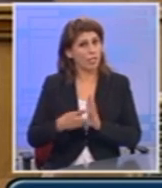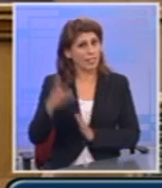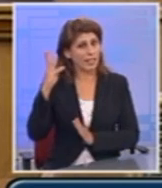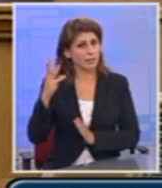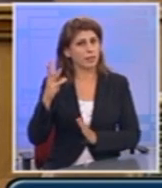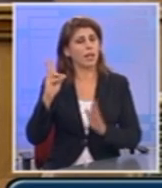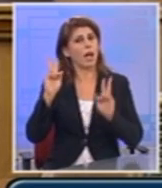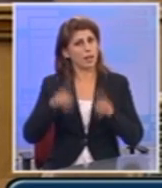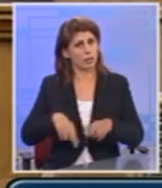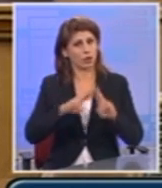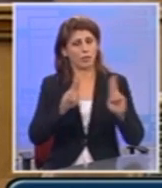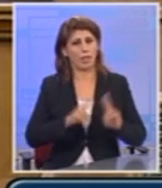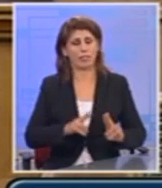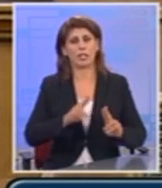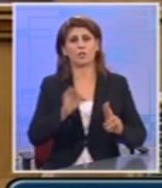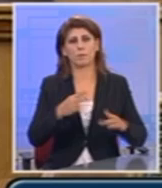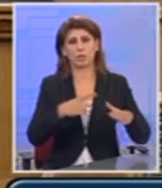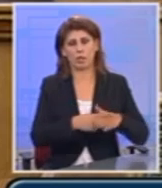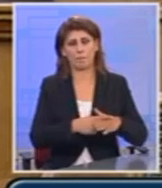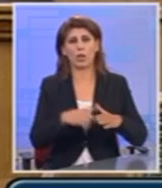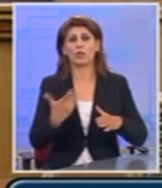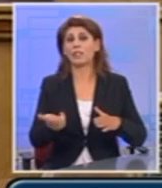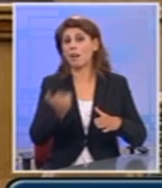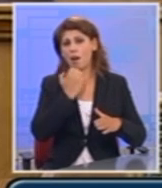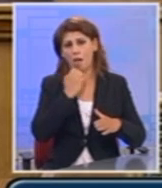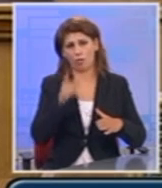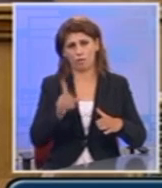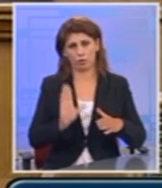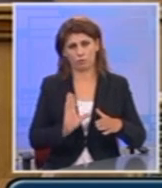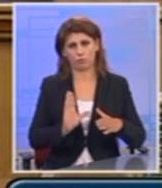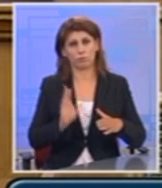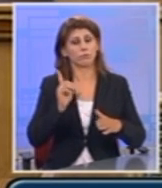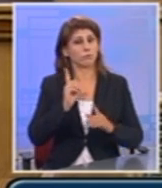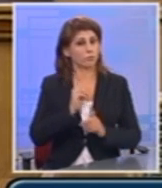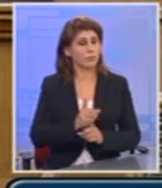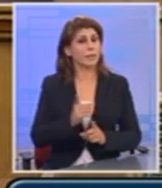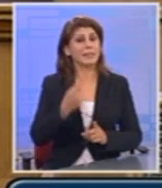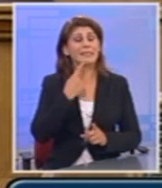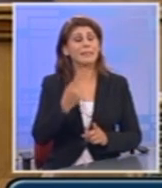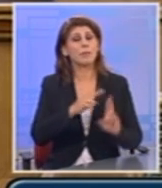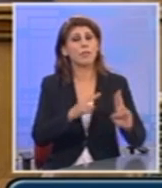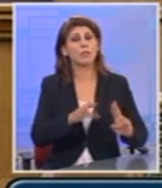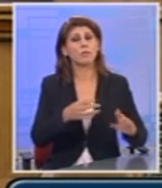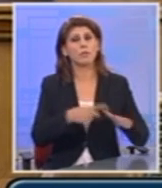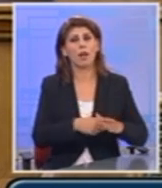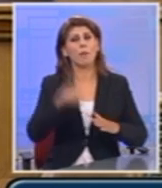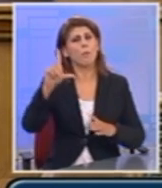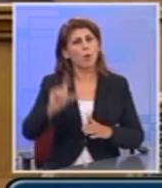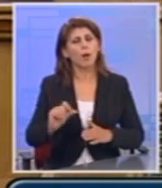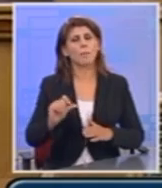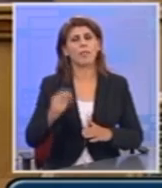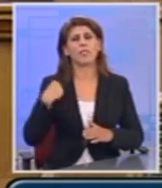το δντ ότι ήταν σφάλμα είπαν συγκεκριμένα ότι ήταν πολύ χαμηλοί οι δημοσιονομικοί